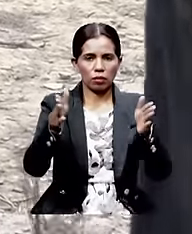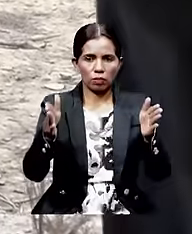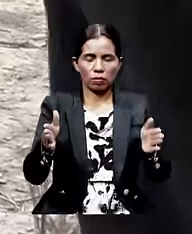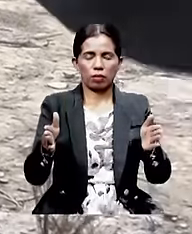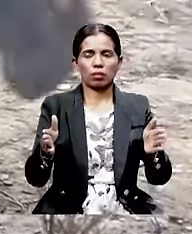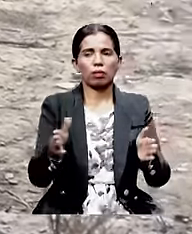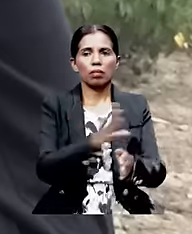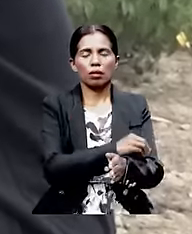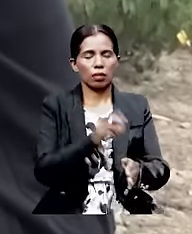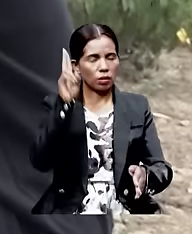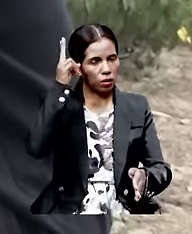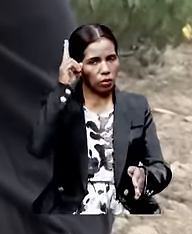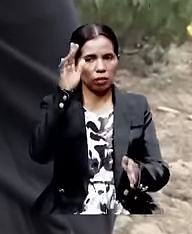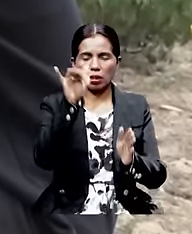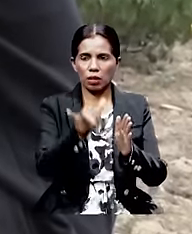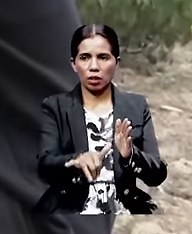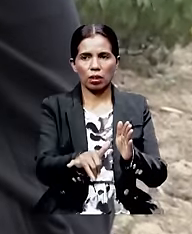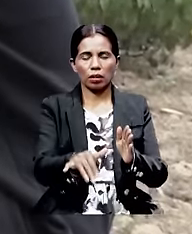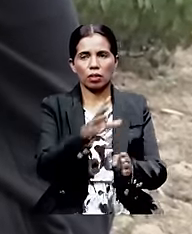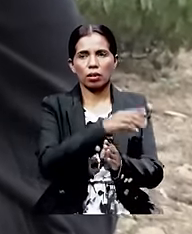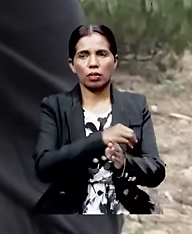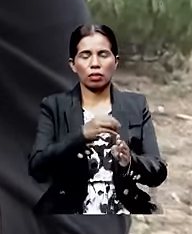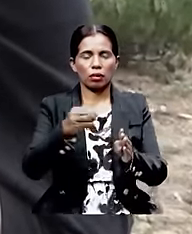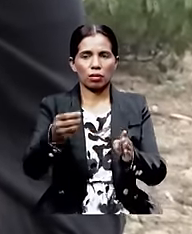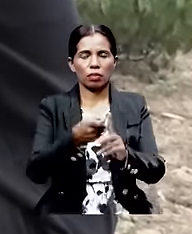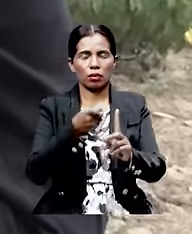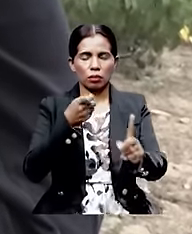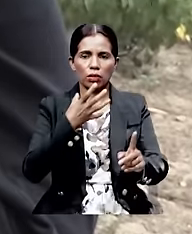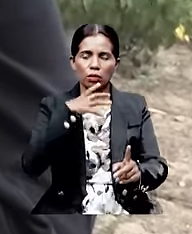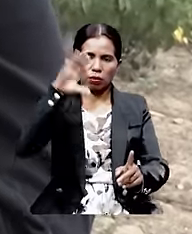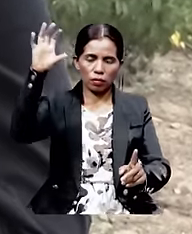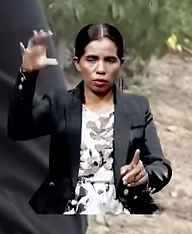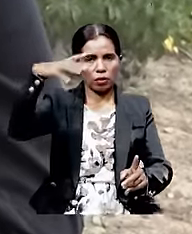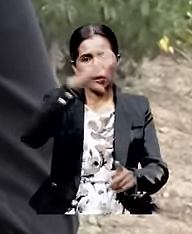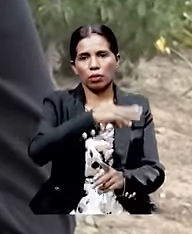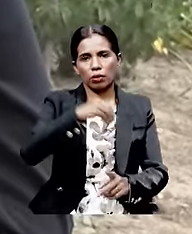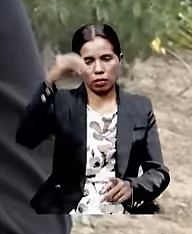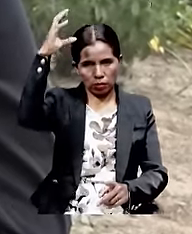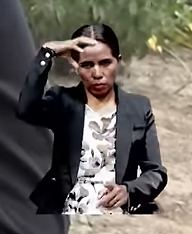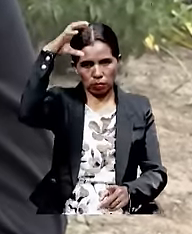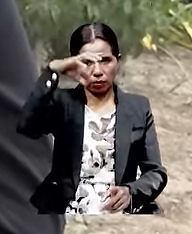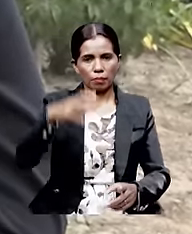tiu domingo sela ba, ho disatan netik nia husi loron manas an no udan.